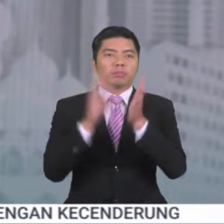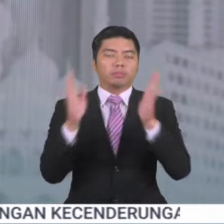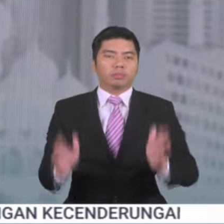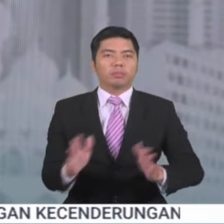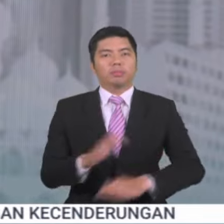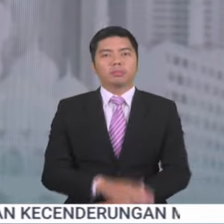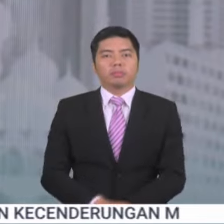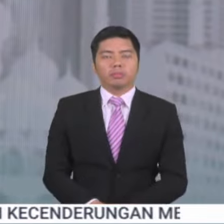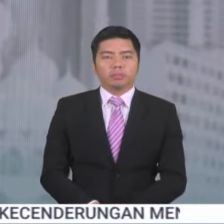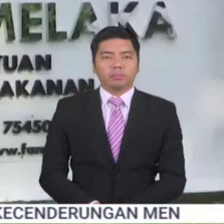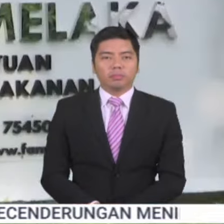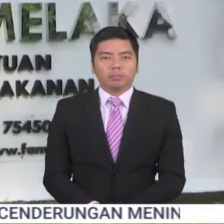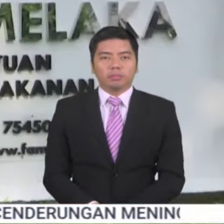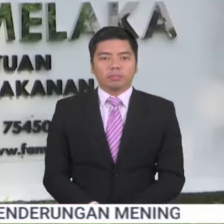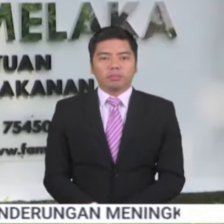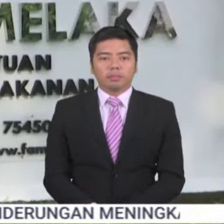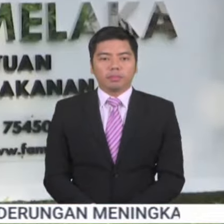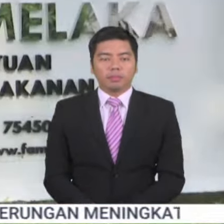Halim.